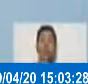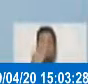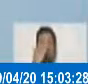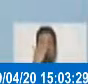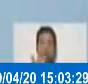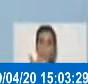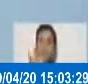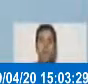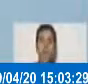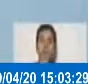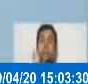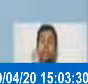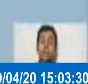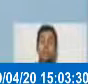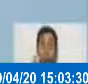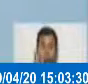কোয়ারেন্টাইনে আছেন